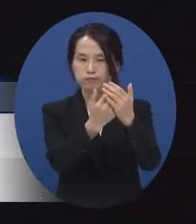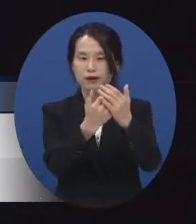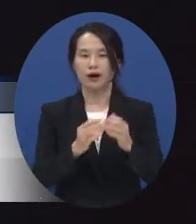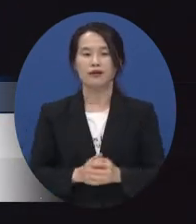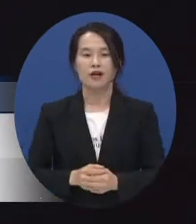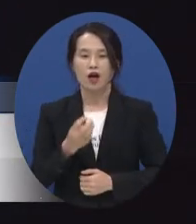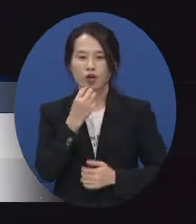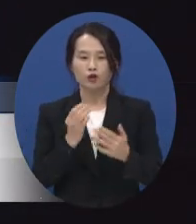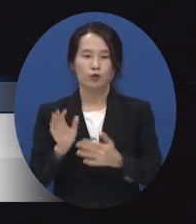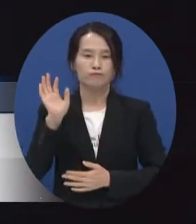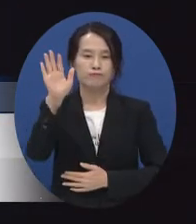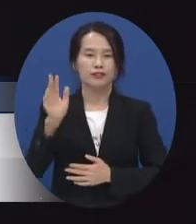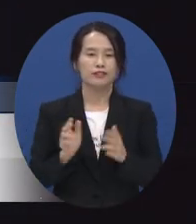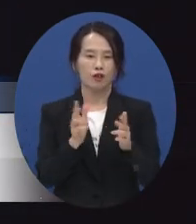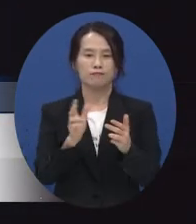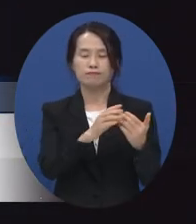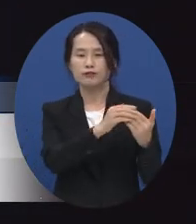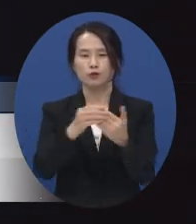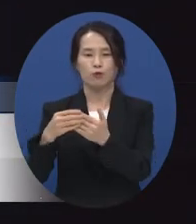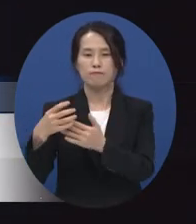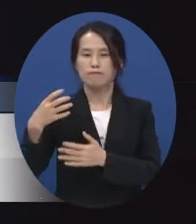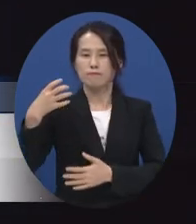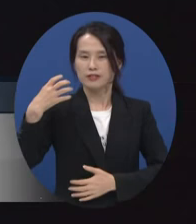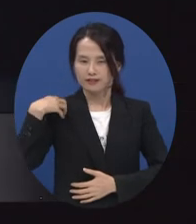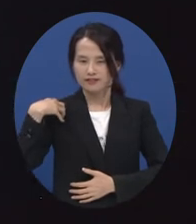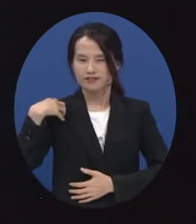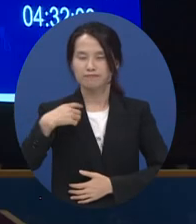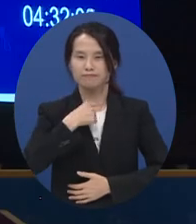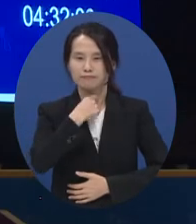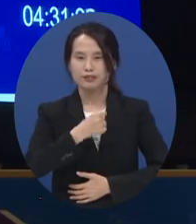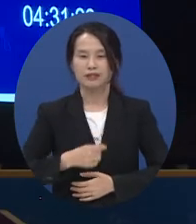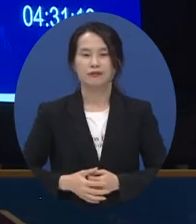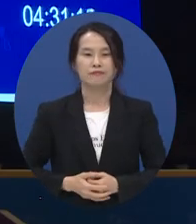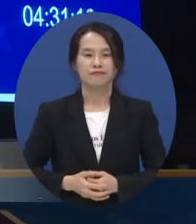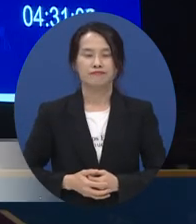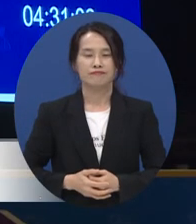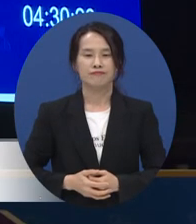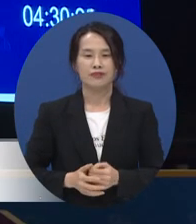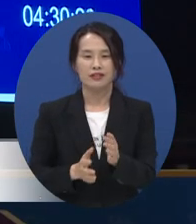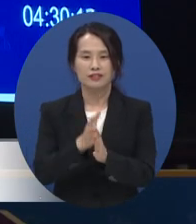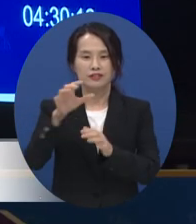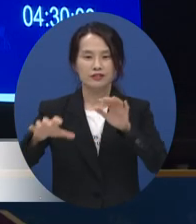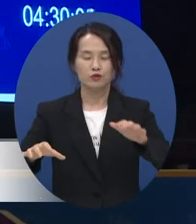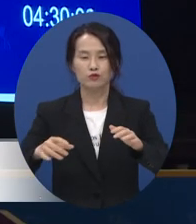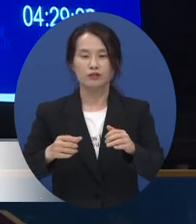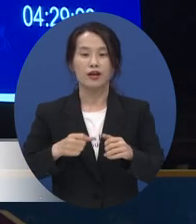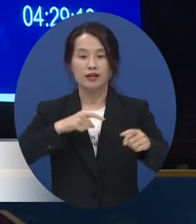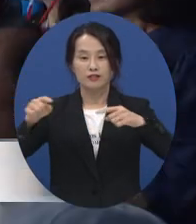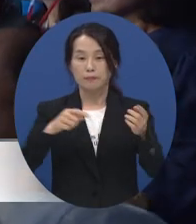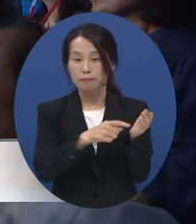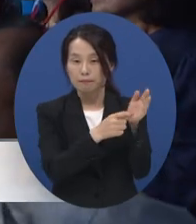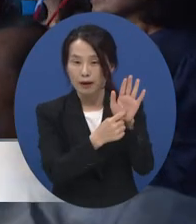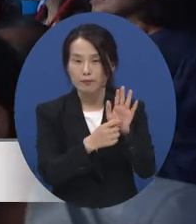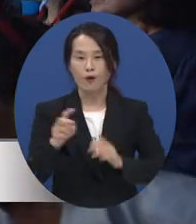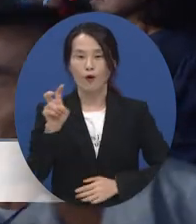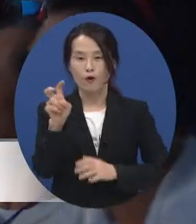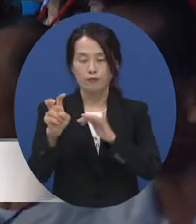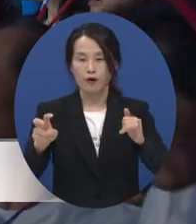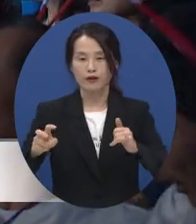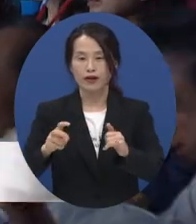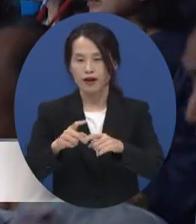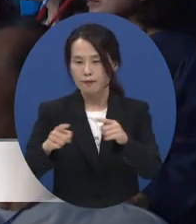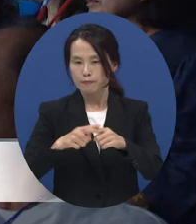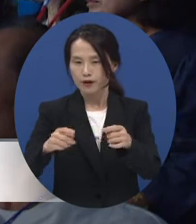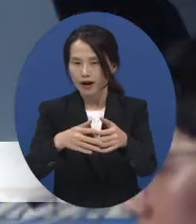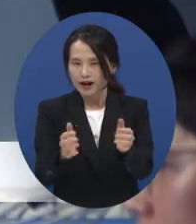나아가서는 경기도의 미래 산업을 이끌어 나가고자. 시군이 준비한 정책을 발표하고 20명의 심사단과